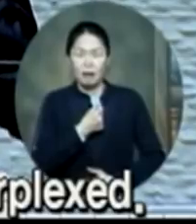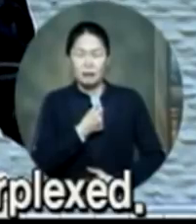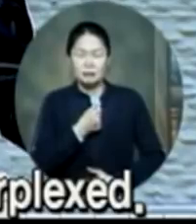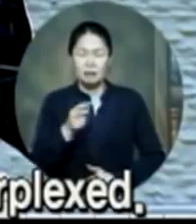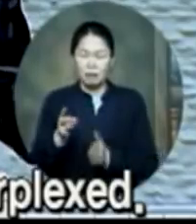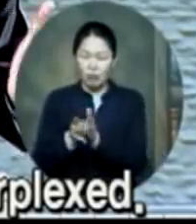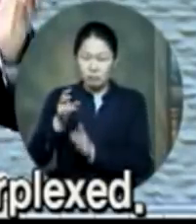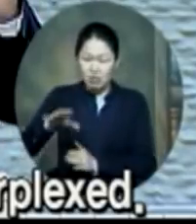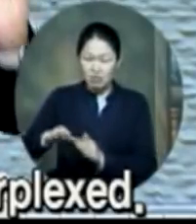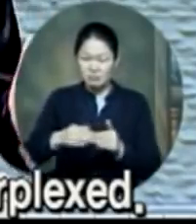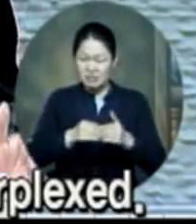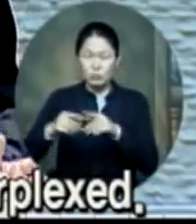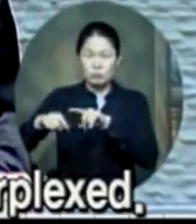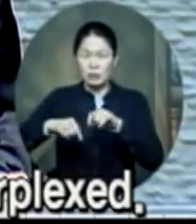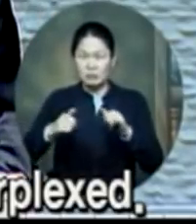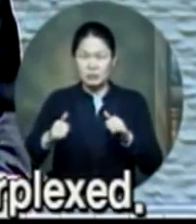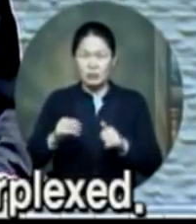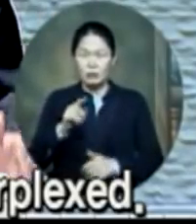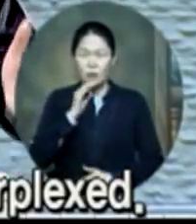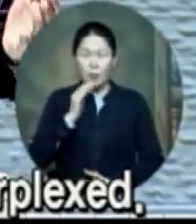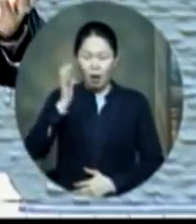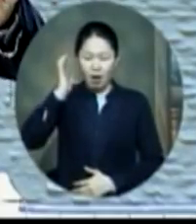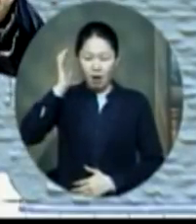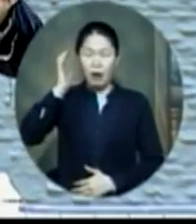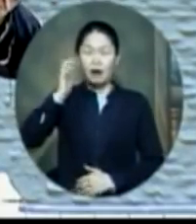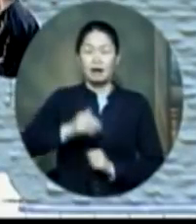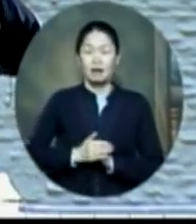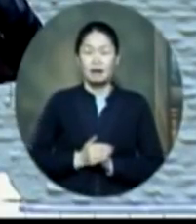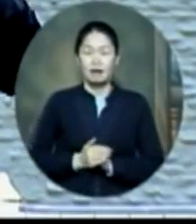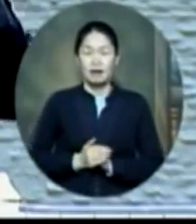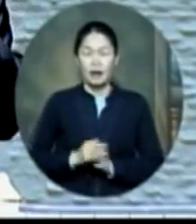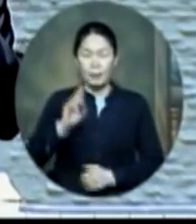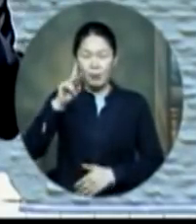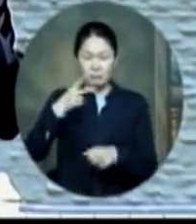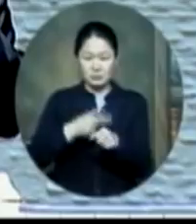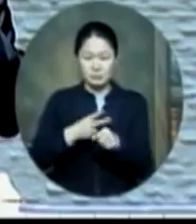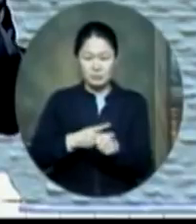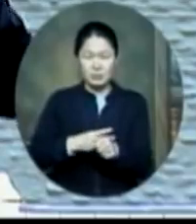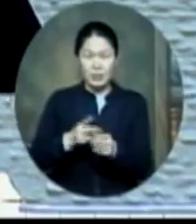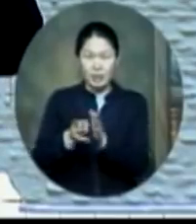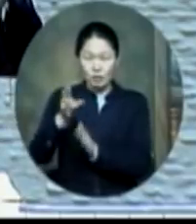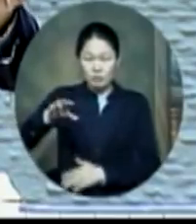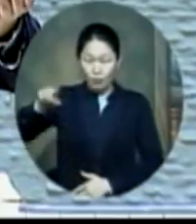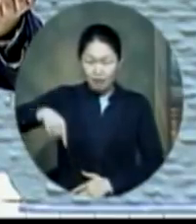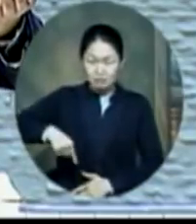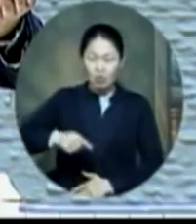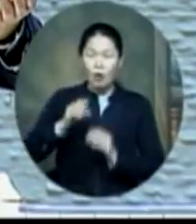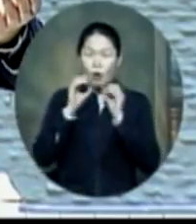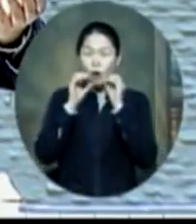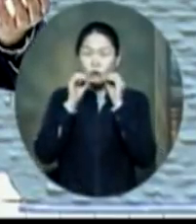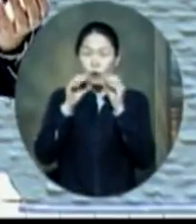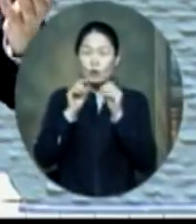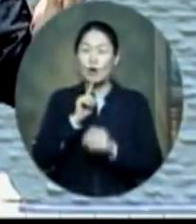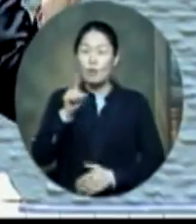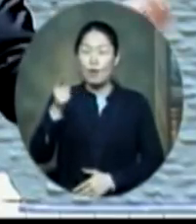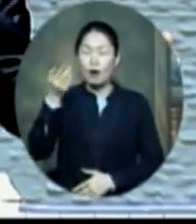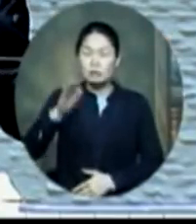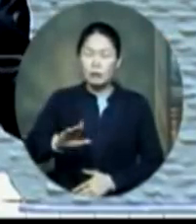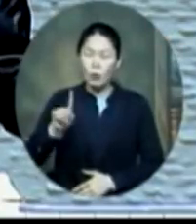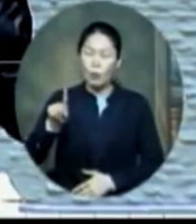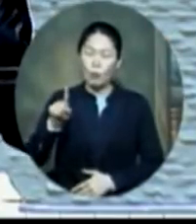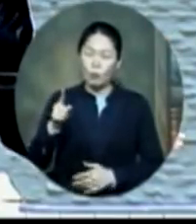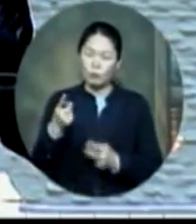교회 지도자들이 아주 난감했습니다. 사도 바울이 예루살렘에 와서 선교 보고를 하고 하는데 이걸